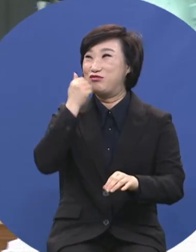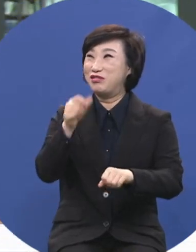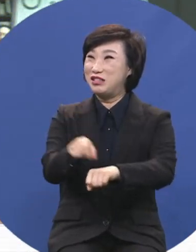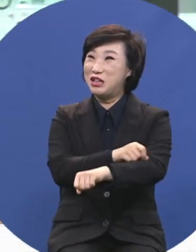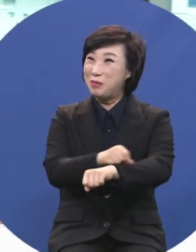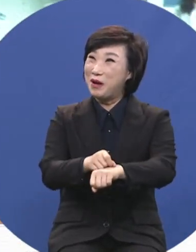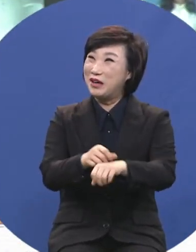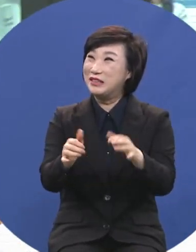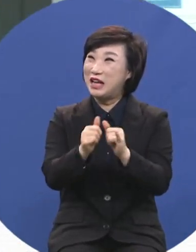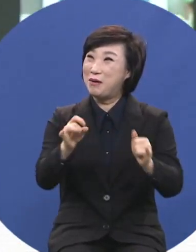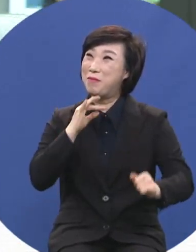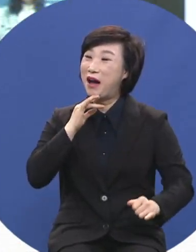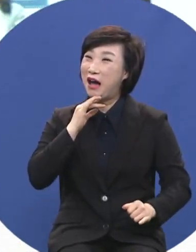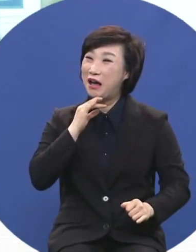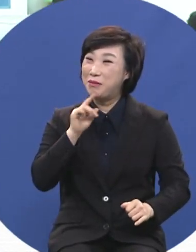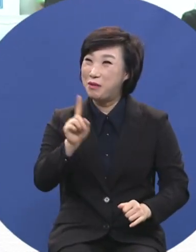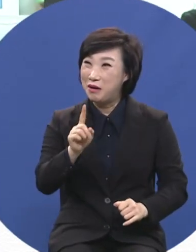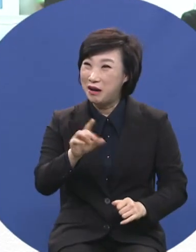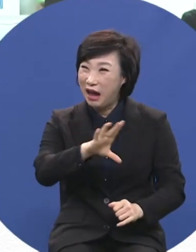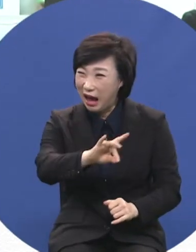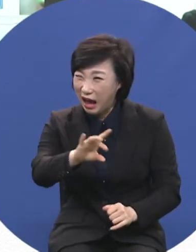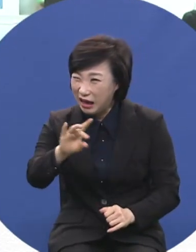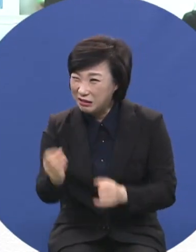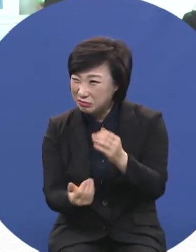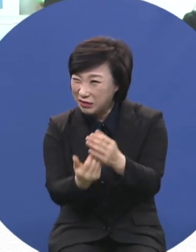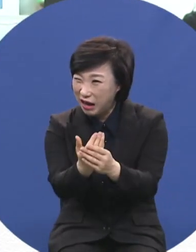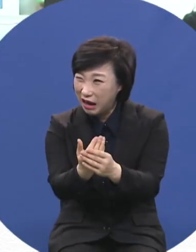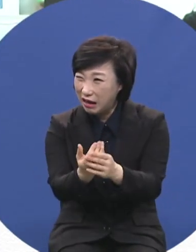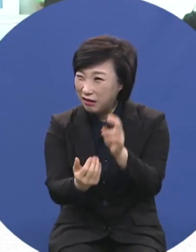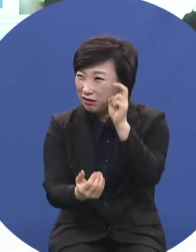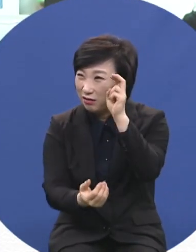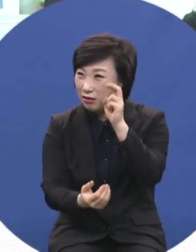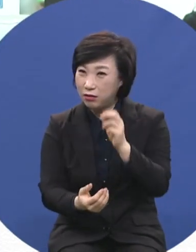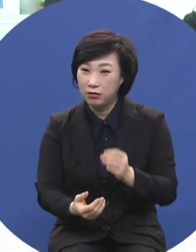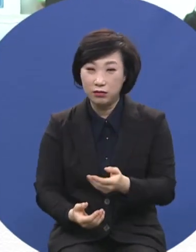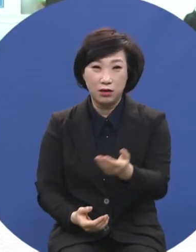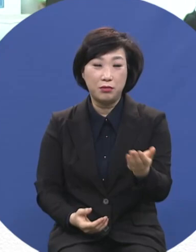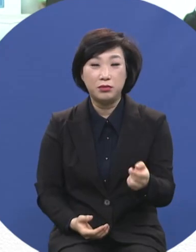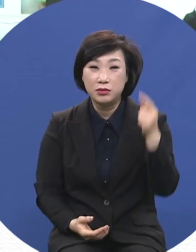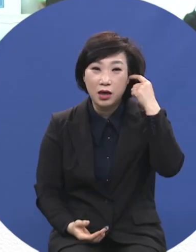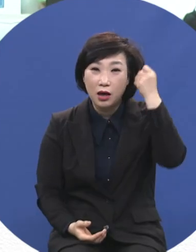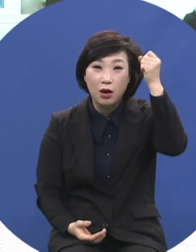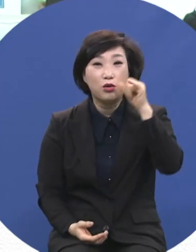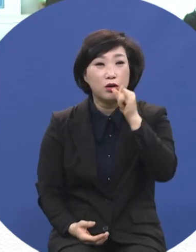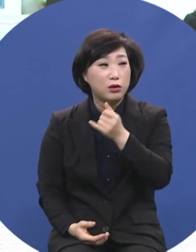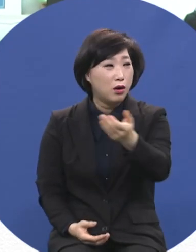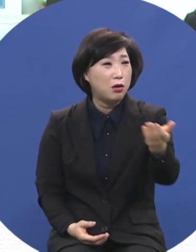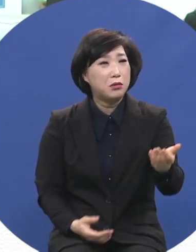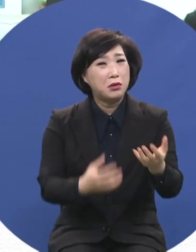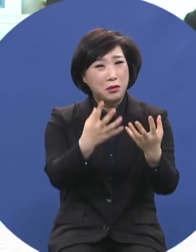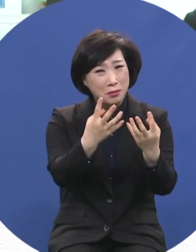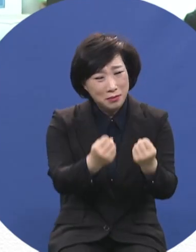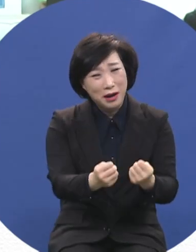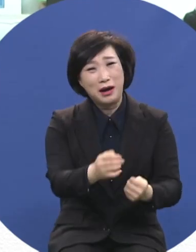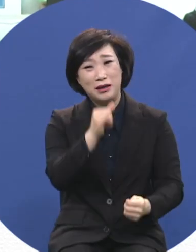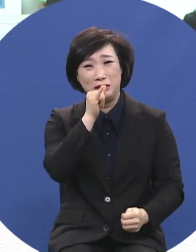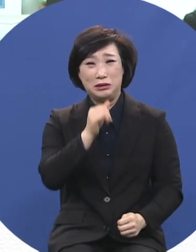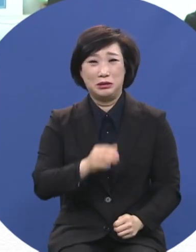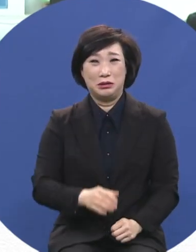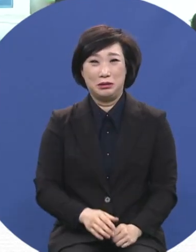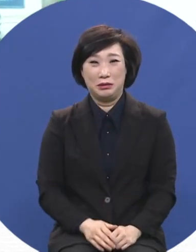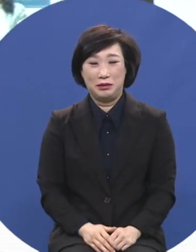특별한 사람만 어쩌다 일어나는 사건 아니야 그거? 이렇게 생각하는 사람 몇든지